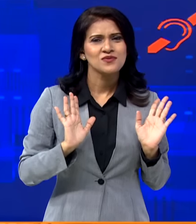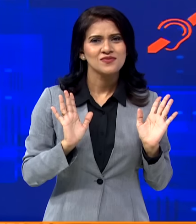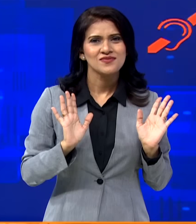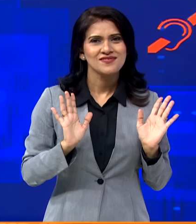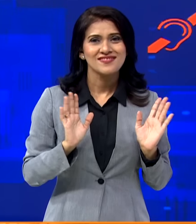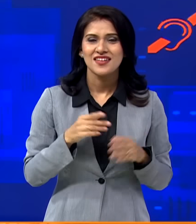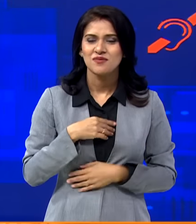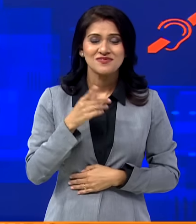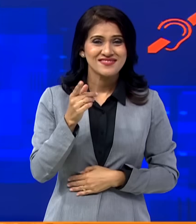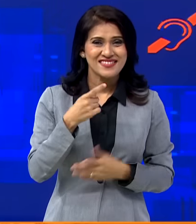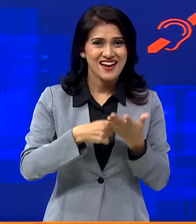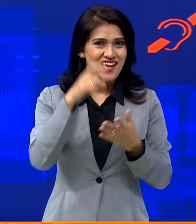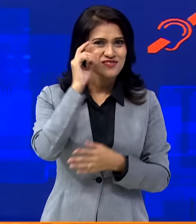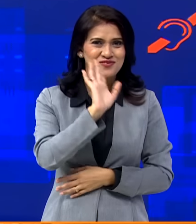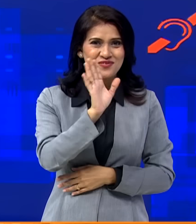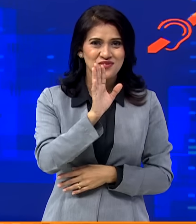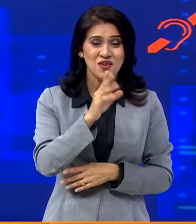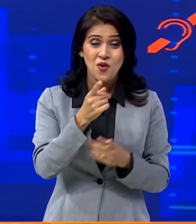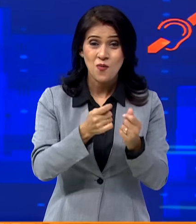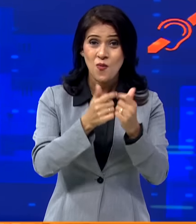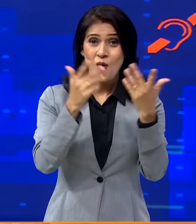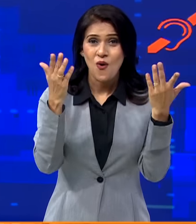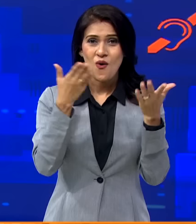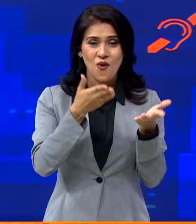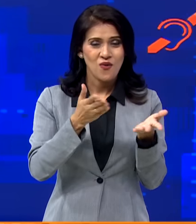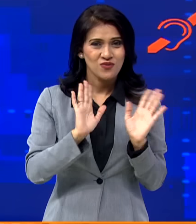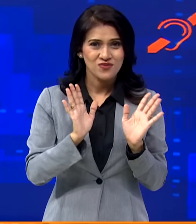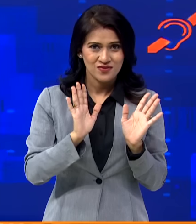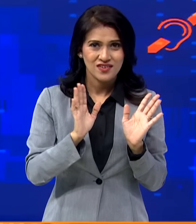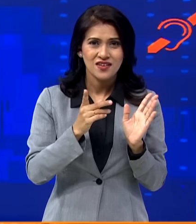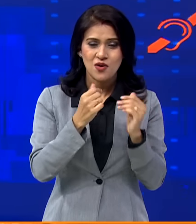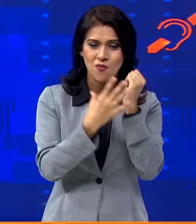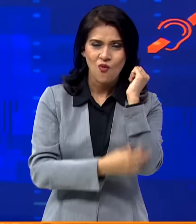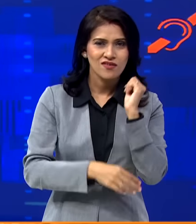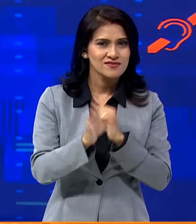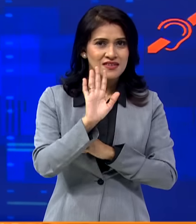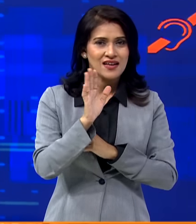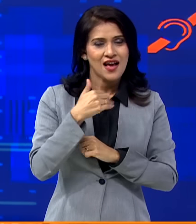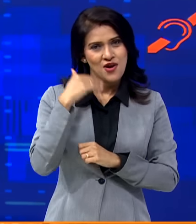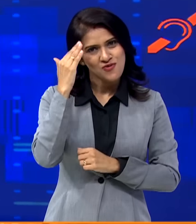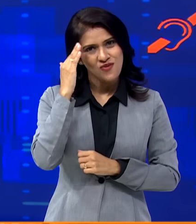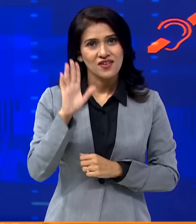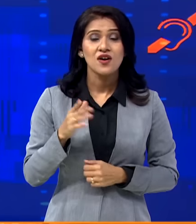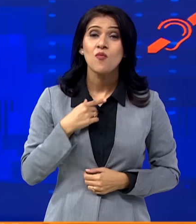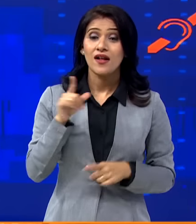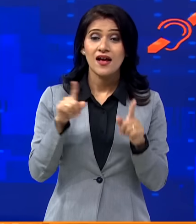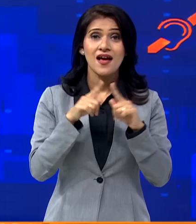है आप इतने अमीर भी नहीं है के जो अंबानी के विवाह में जाकर